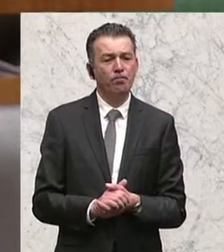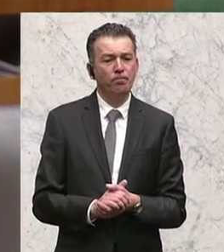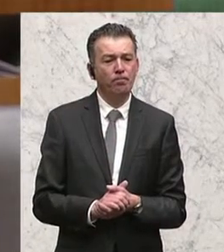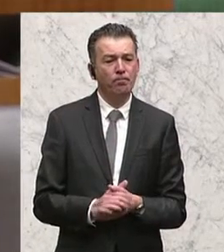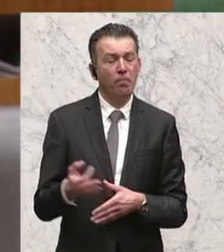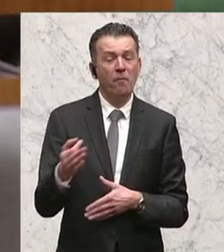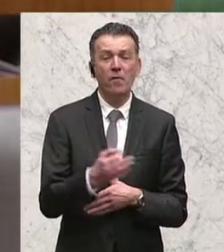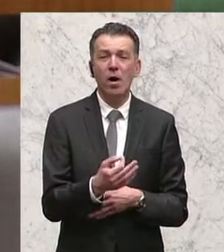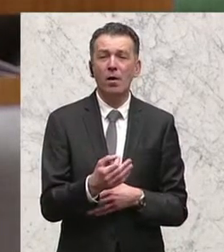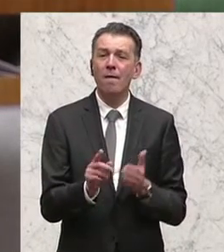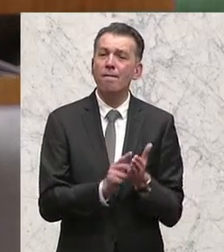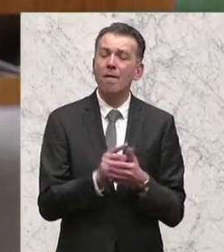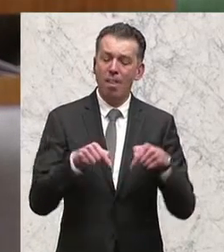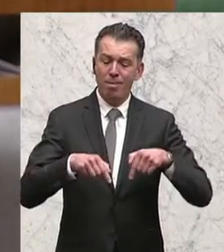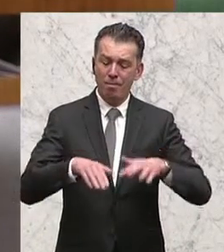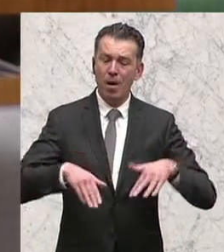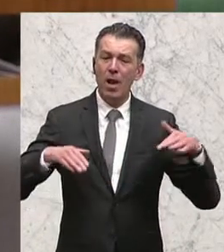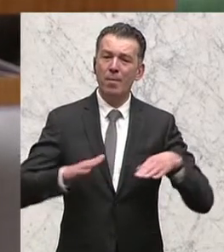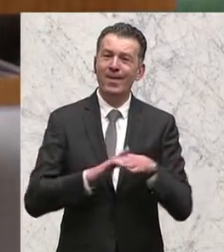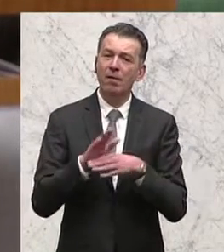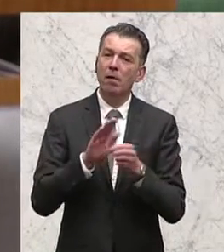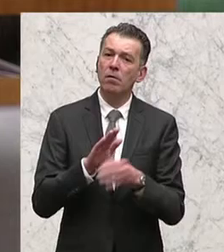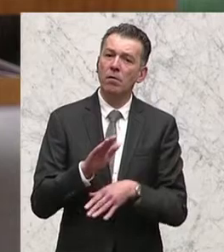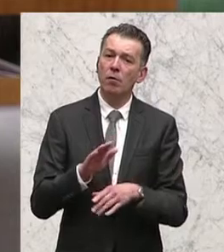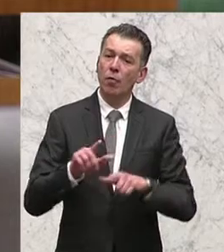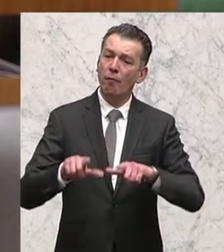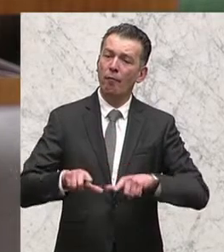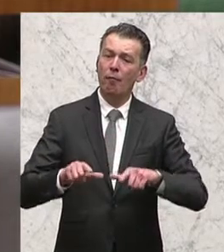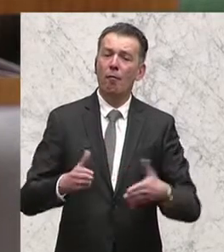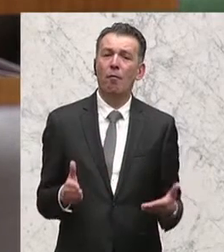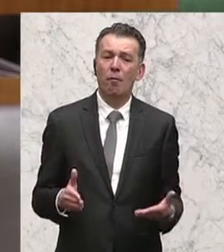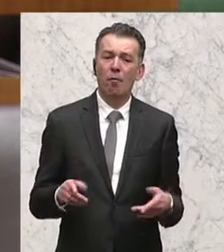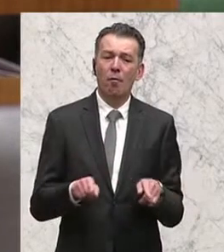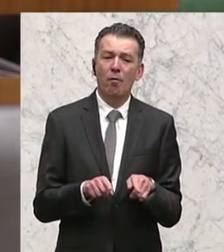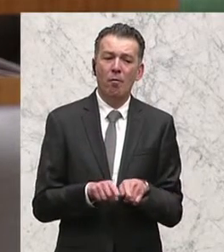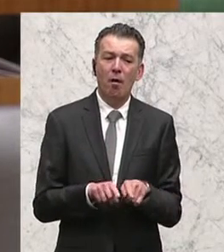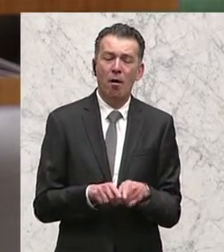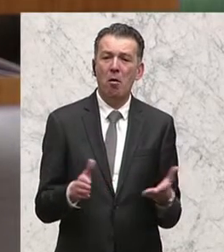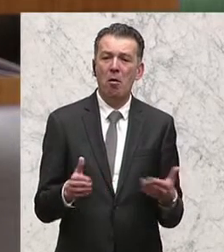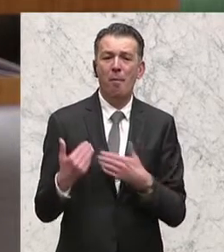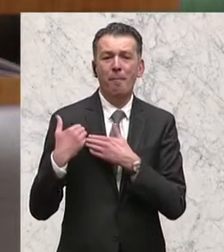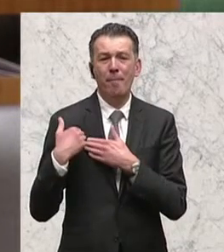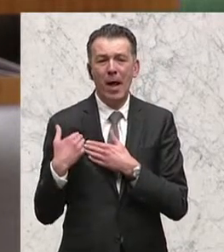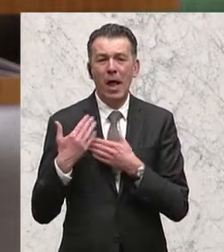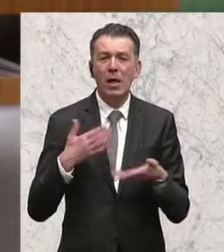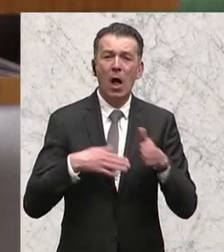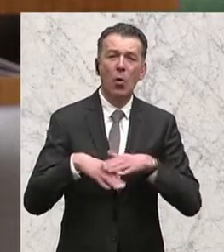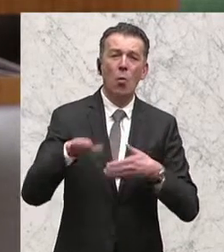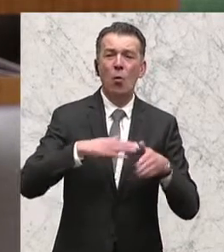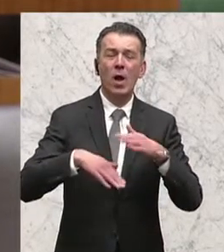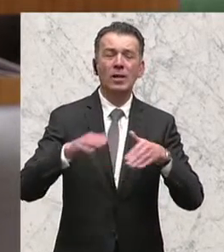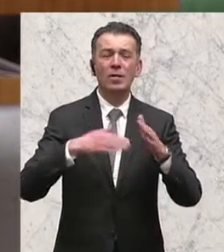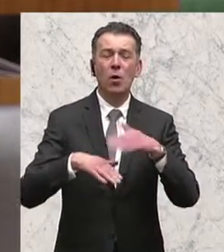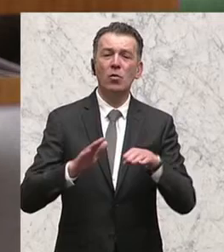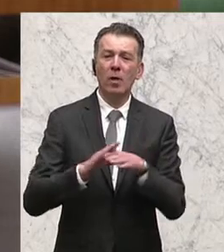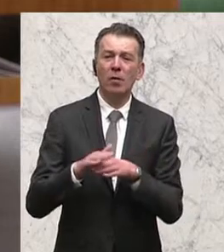Wann werden Sie im Parlament einen entsprechenden Gesetzesentwurf vorlegen, mit dem unter anderem die nicht rechtfertigen Belastungen durch das Kumulationsprinzip